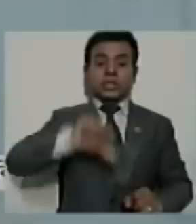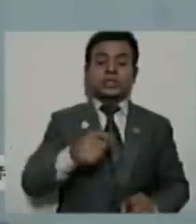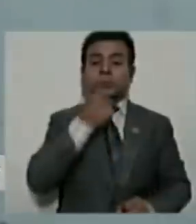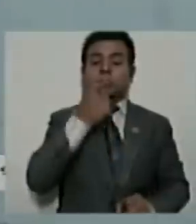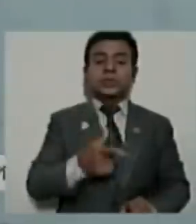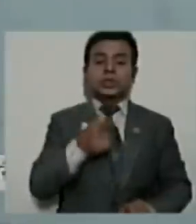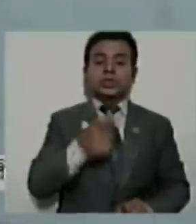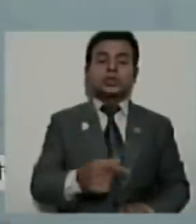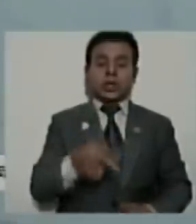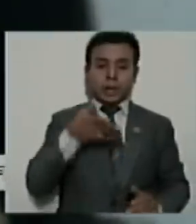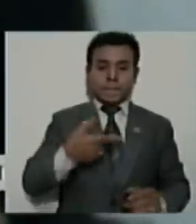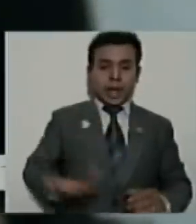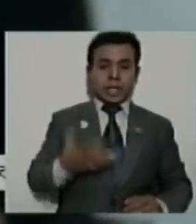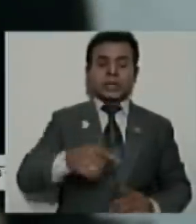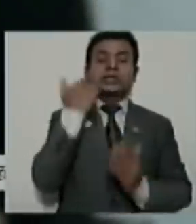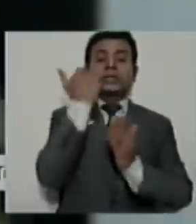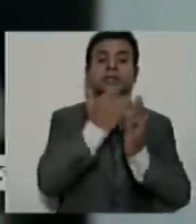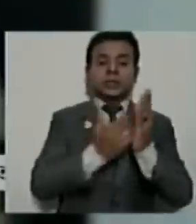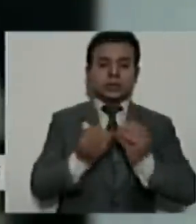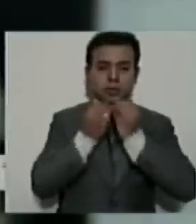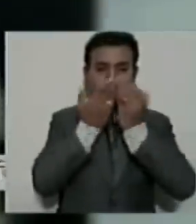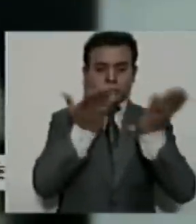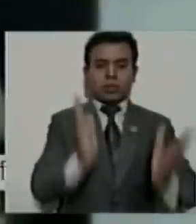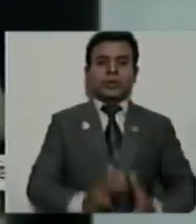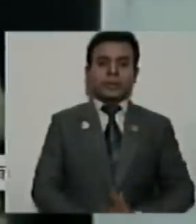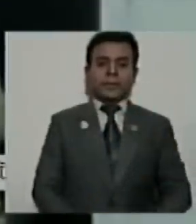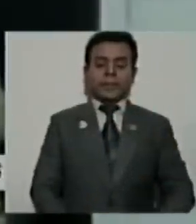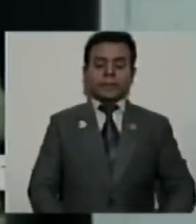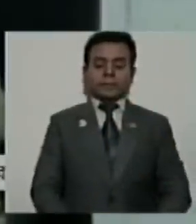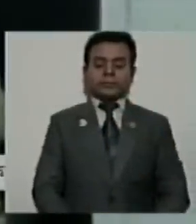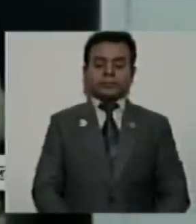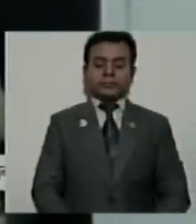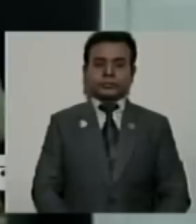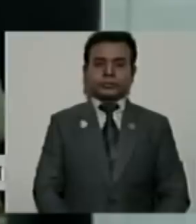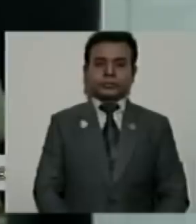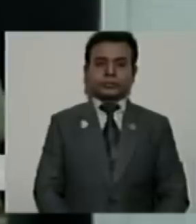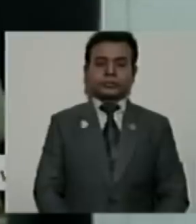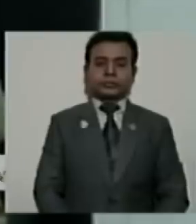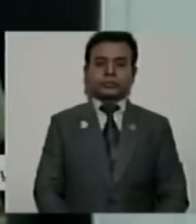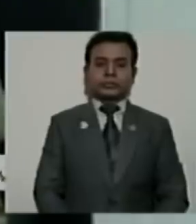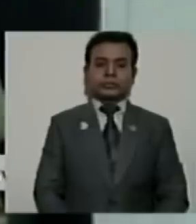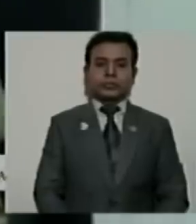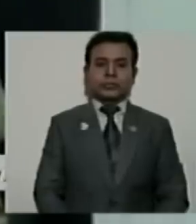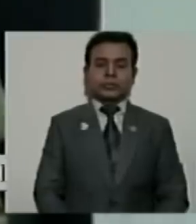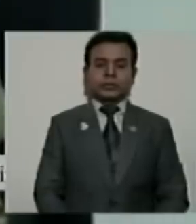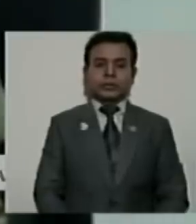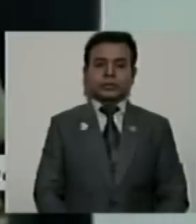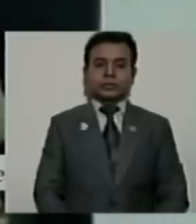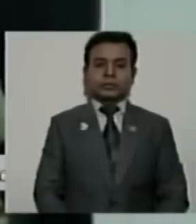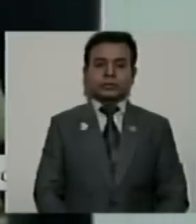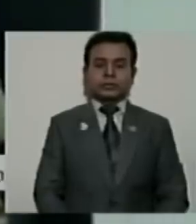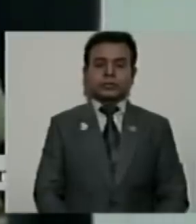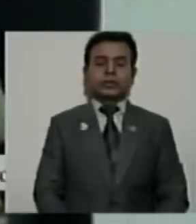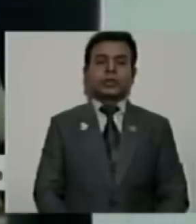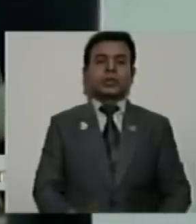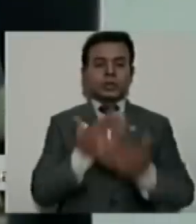ধন্যবাদ ম্যাডাম। প্রিয় সাংবাদিক বৃন্দ এবং মিডিয়া কর্মীবৃন্দ এবং যারা এই অনুষ্ঠান উপভোগ করছেন,